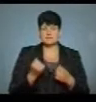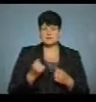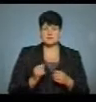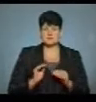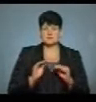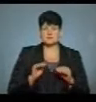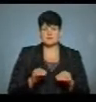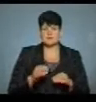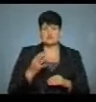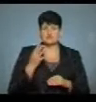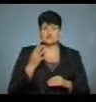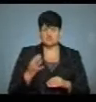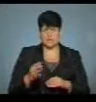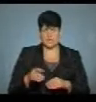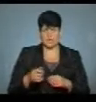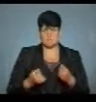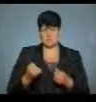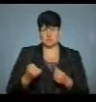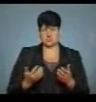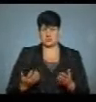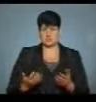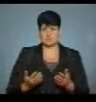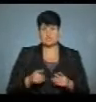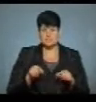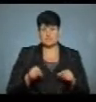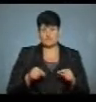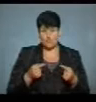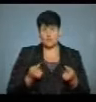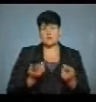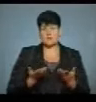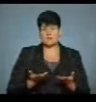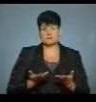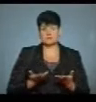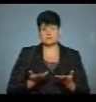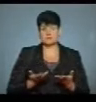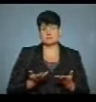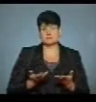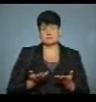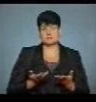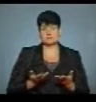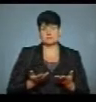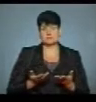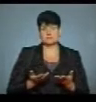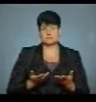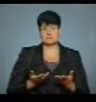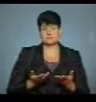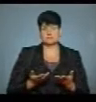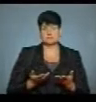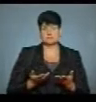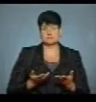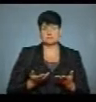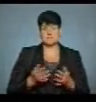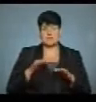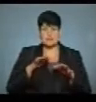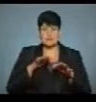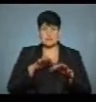утворювалися 4 ряди машин, і це просто створювало, от, власне, цей, можна сказати, такий